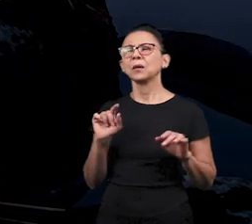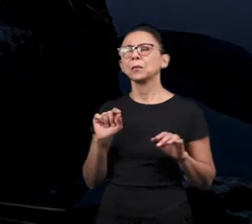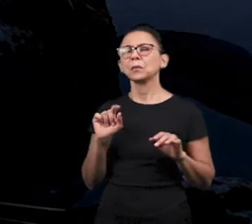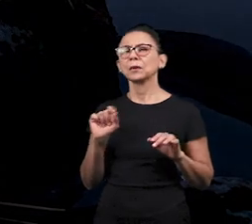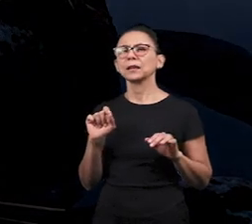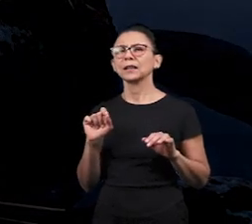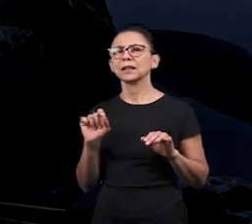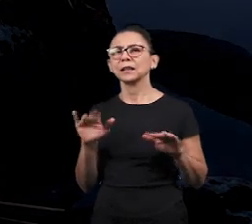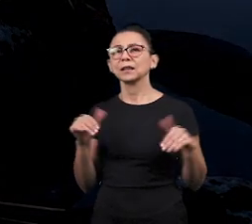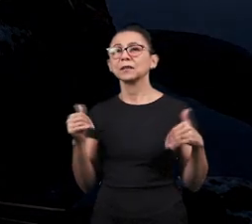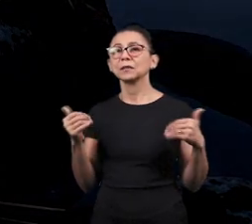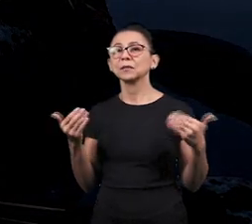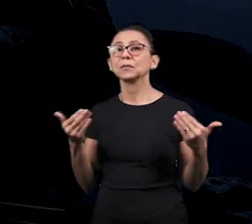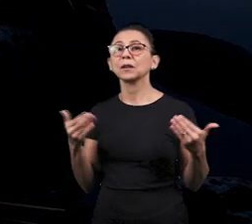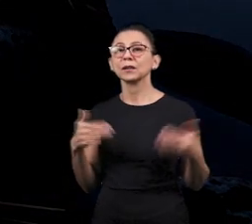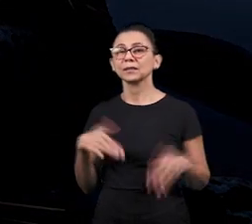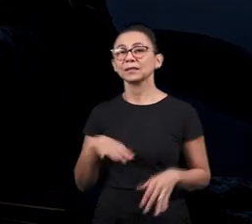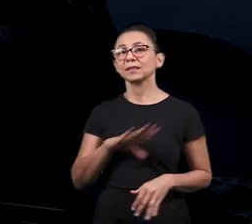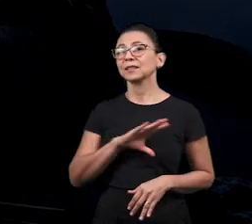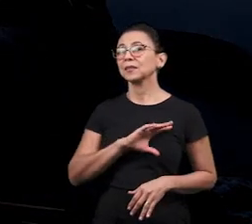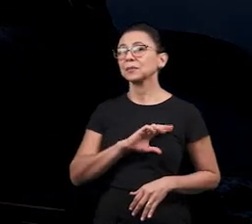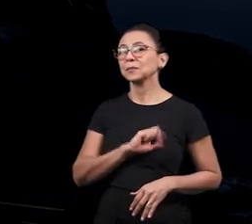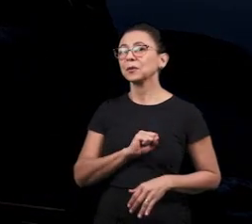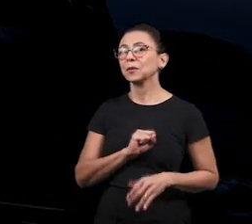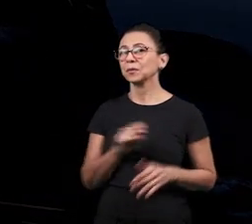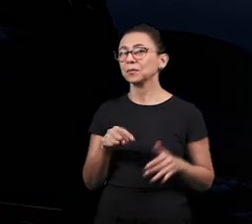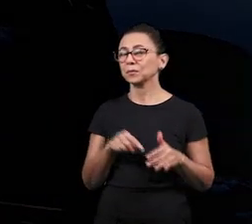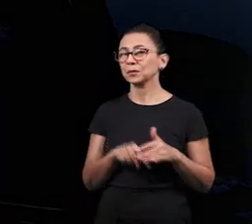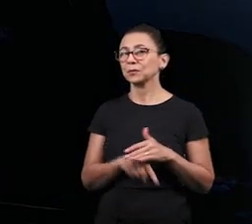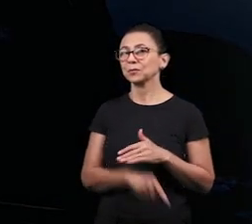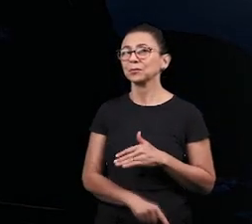любовь, любовь Божья,